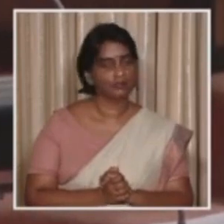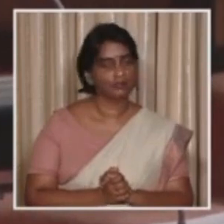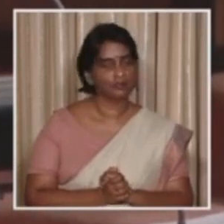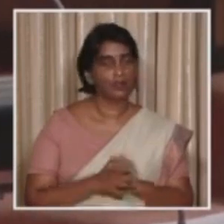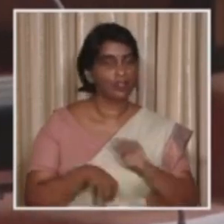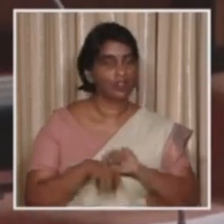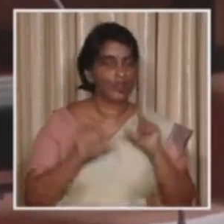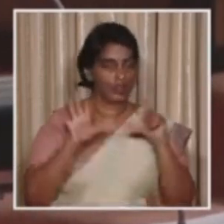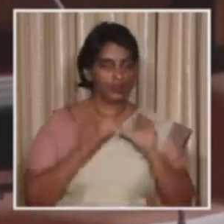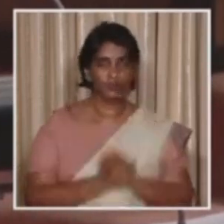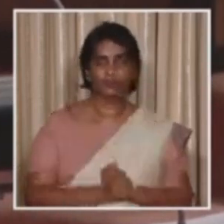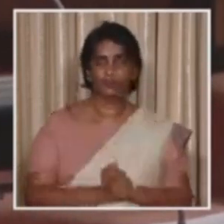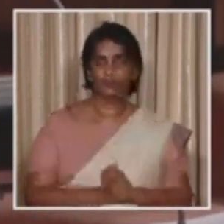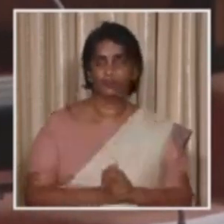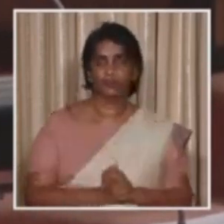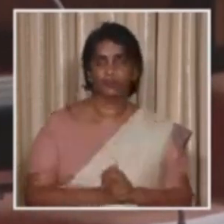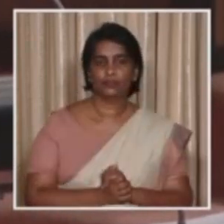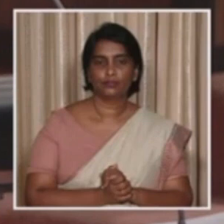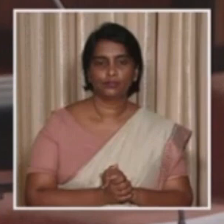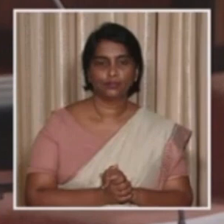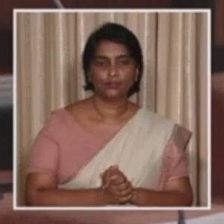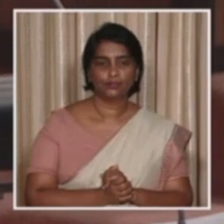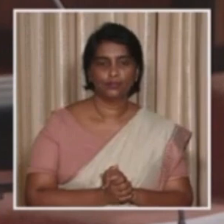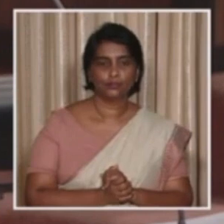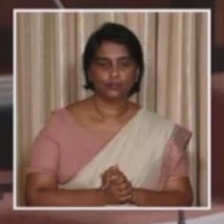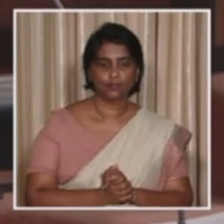7 minutes. 7 minutes. 10 minutes.